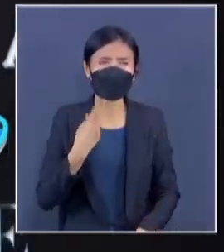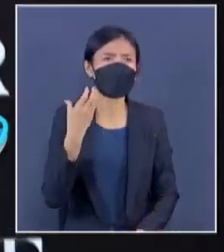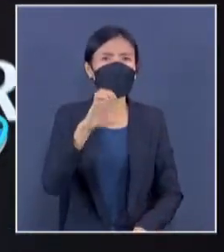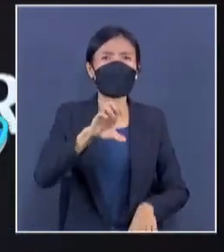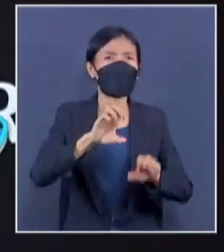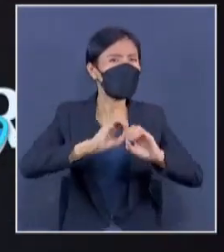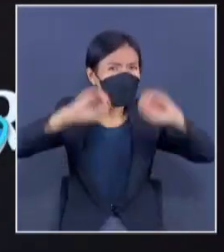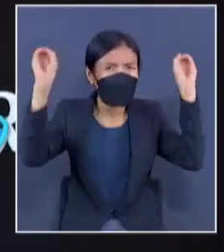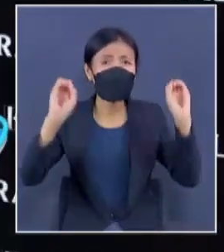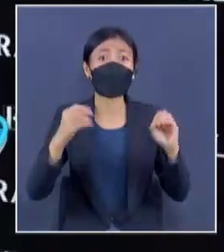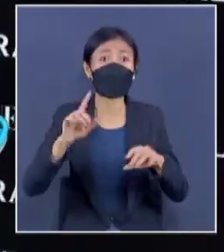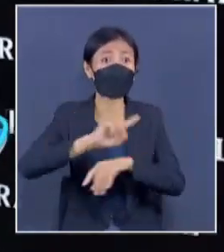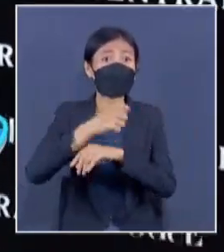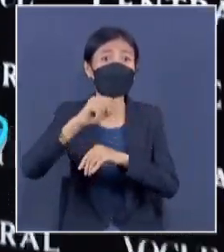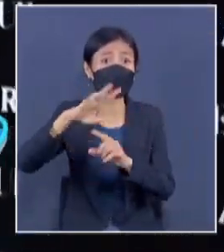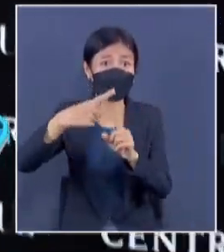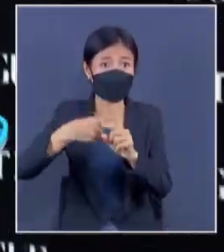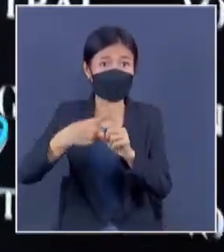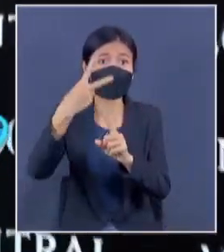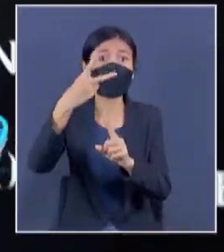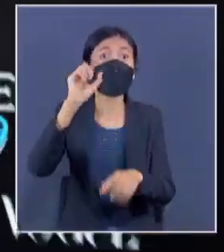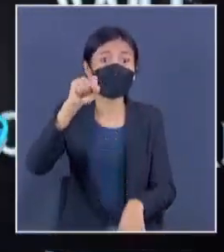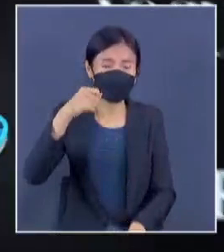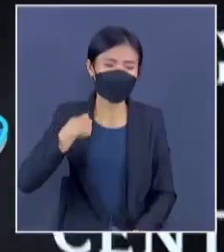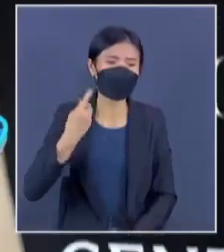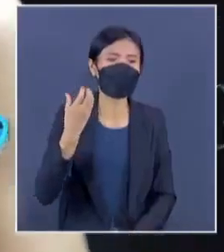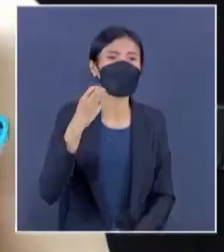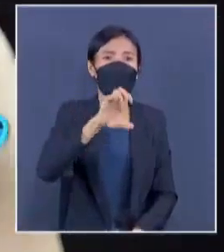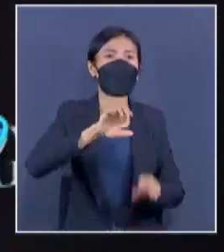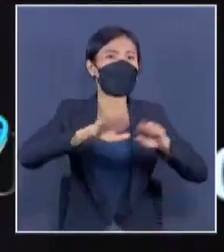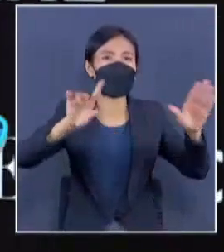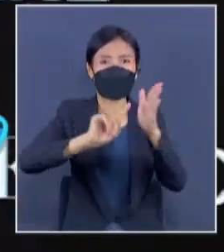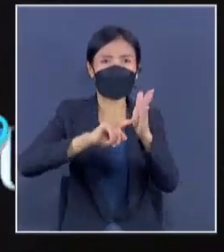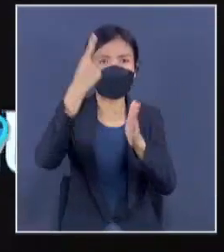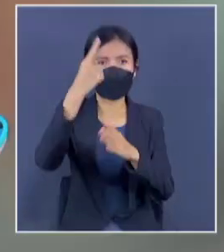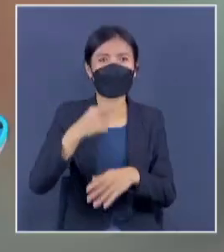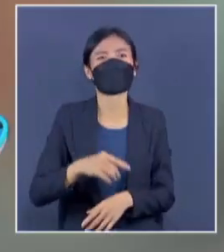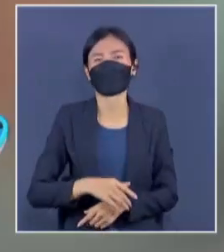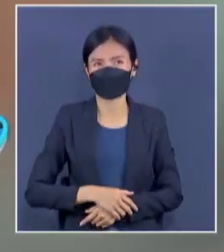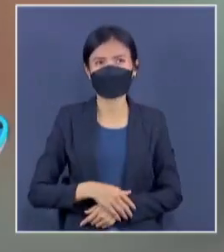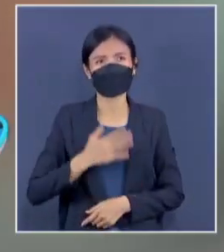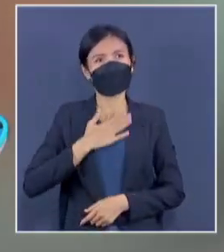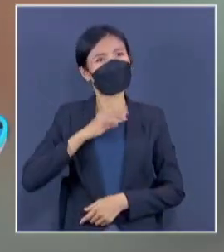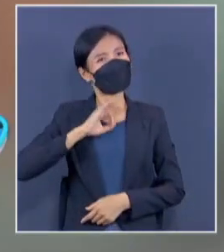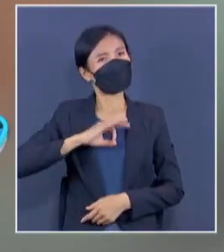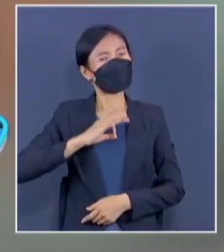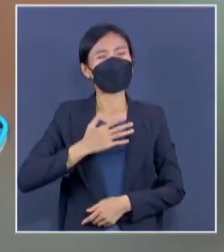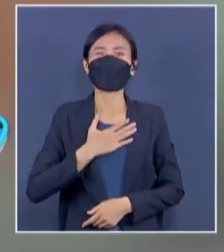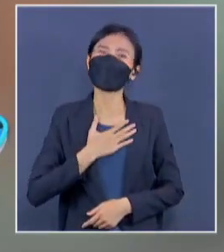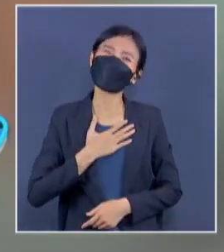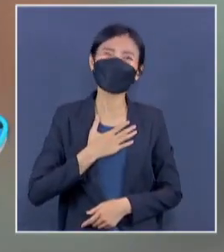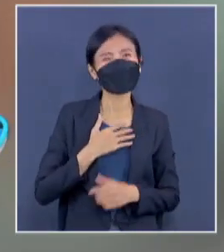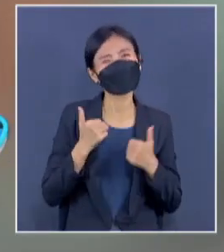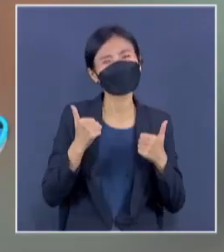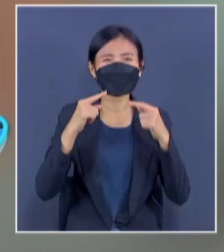ากเมื่อหนุ่มมาริโอได้โพสต์รูปเธอกับช่อดอกไม้ลงใน IG ของตัวเองเป็นครั้งแรกนะคะล่าสุดจันจิก็เลยยิ้มแก้มปริ